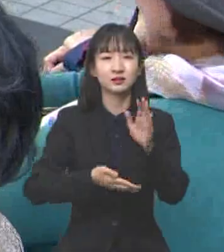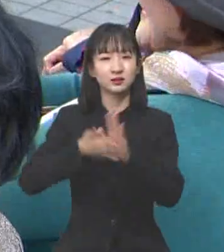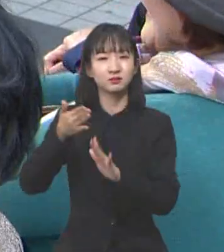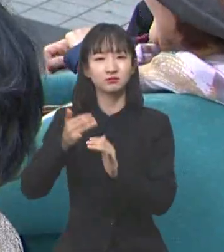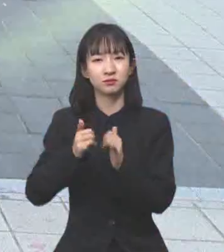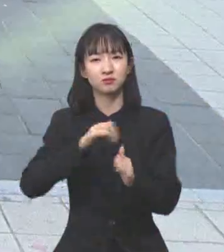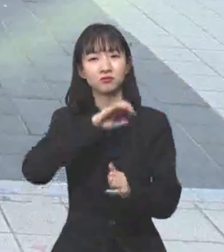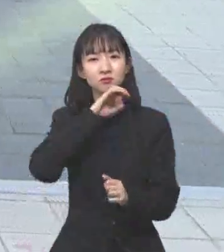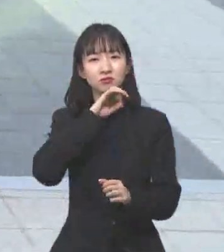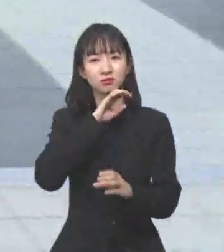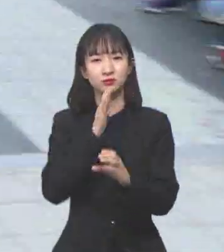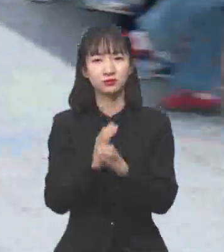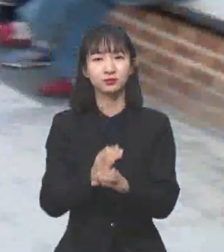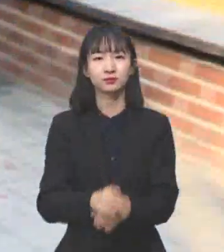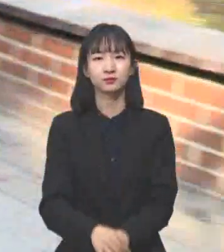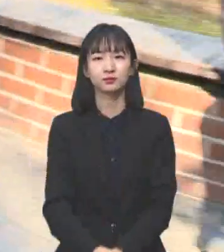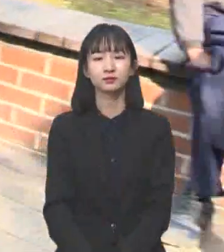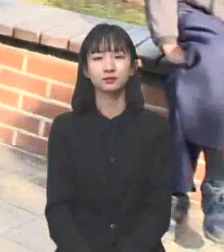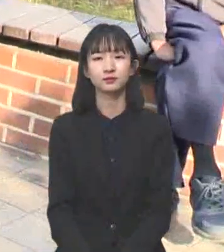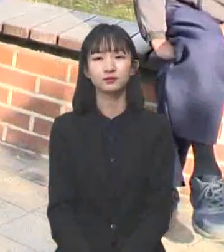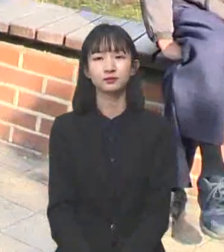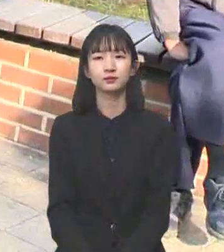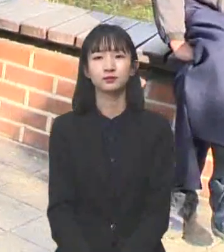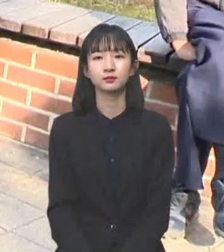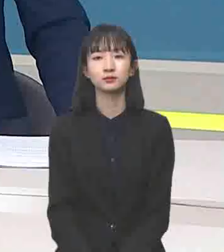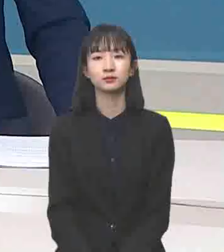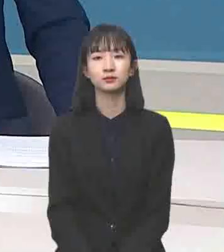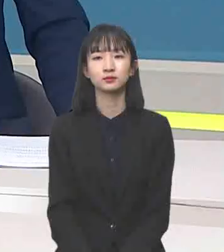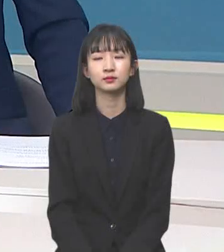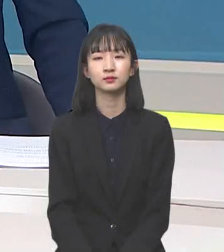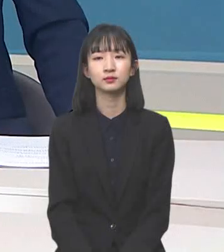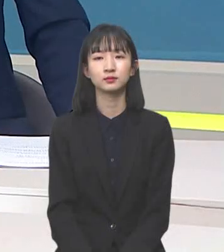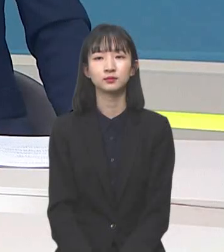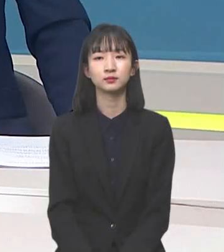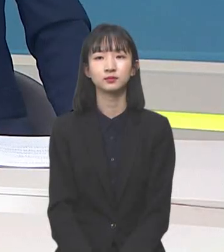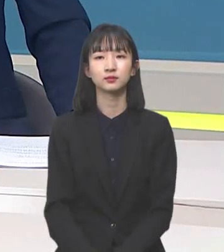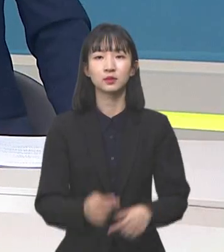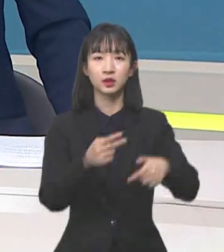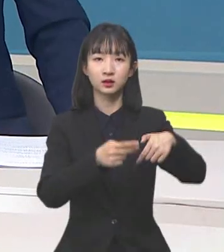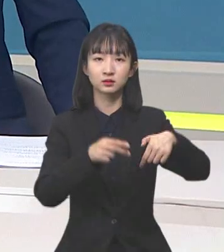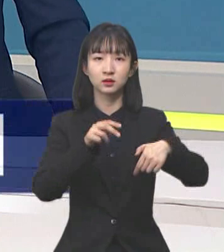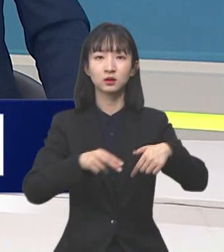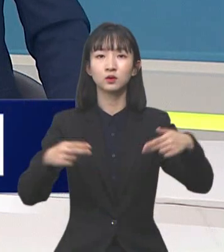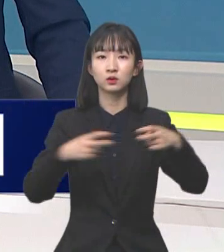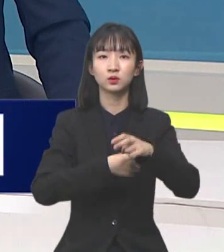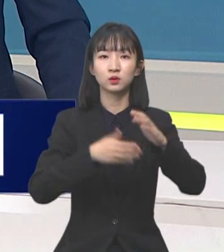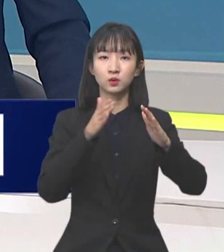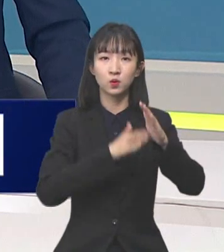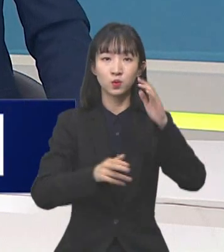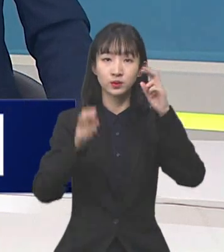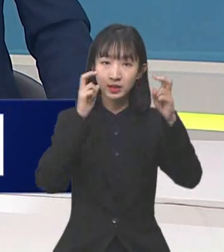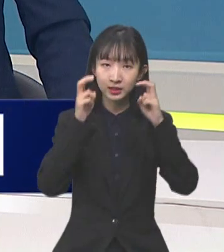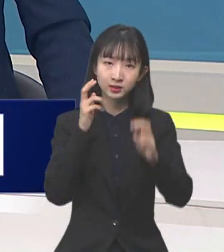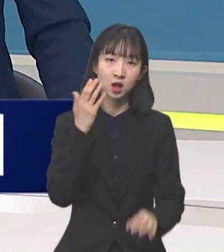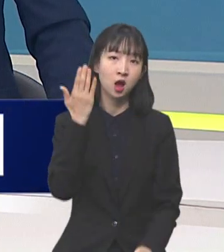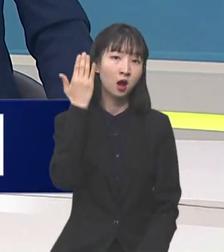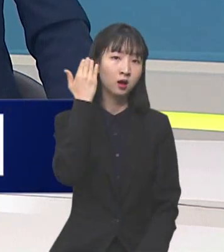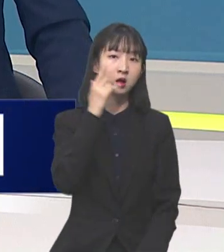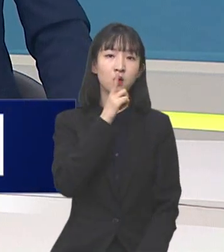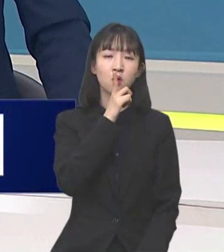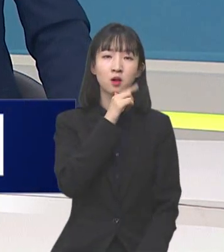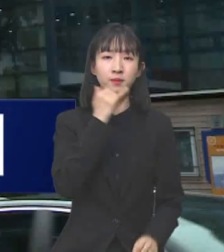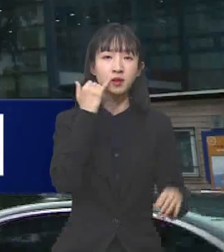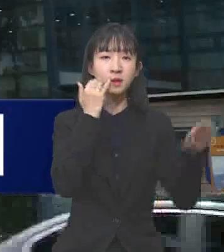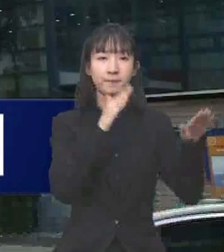커지고 있습니다 티브로드 뉴스 김지하 입니다 인천교통공사 는 얼마 전 발생한 월미 바다 열차